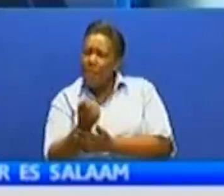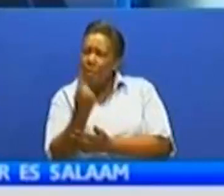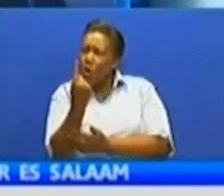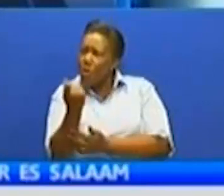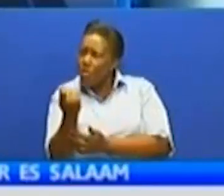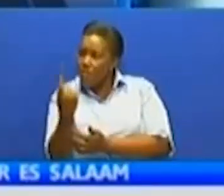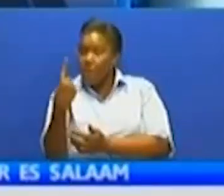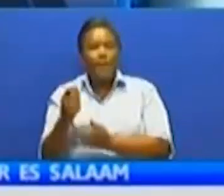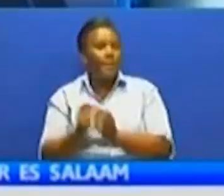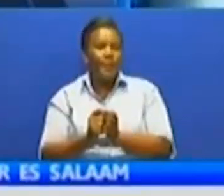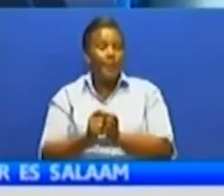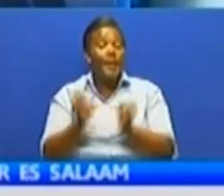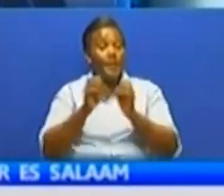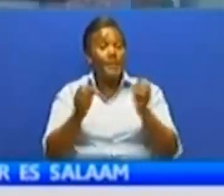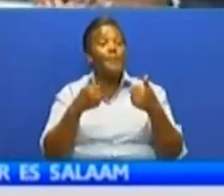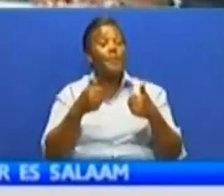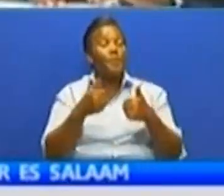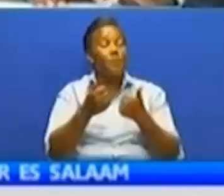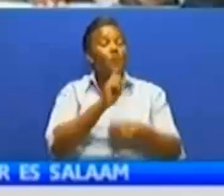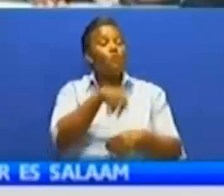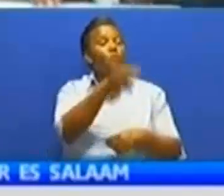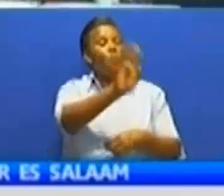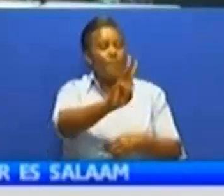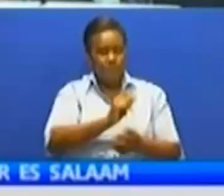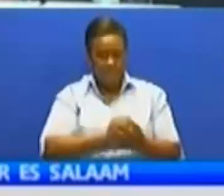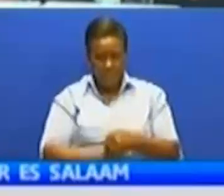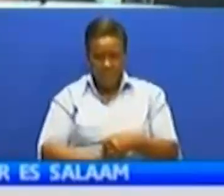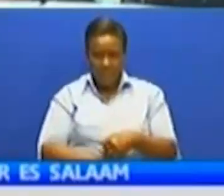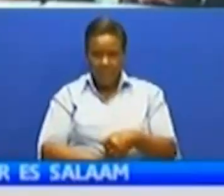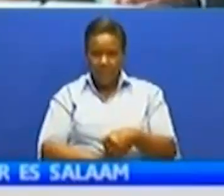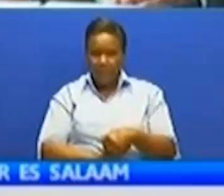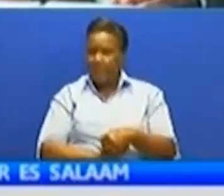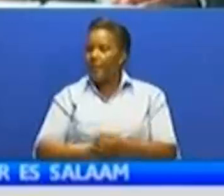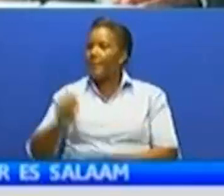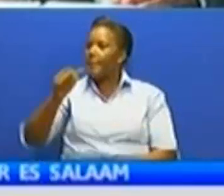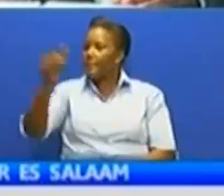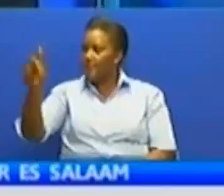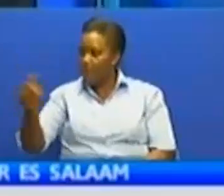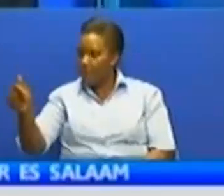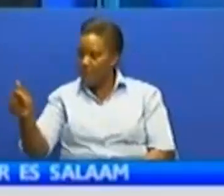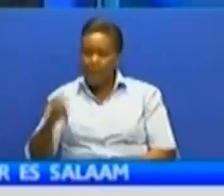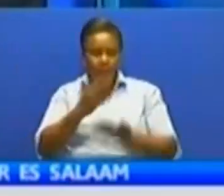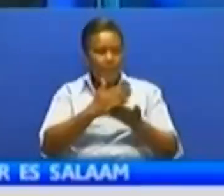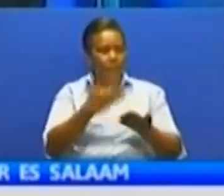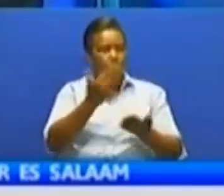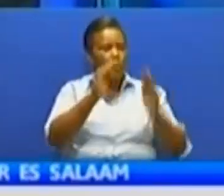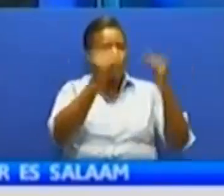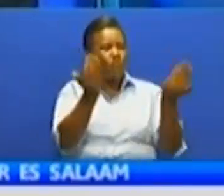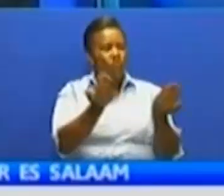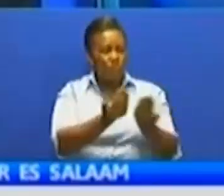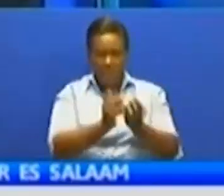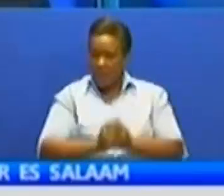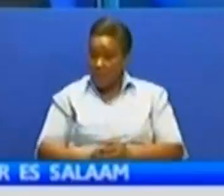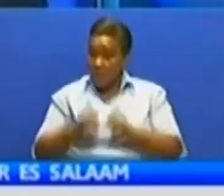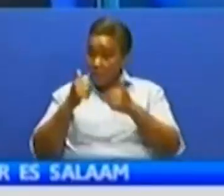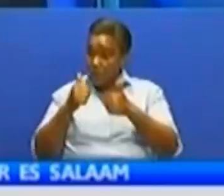pako visitokee. Aha. Sasa kwa Tanzania pengine na maeneo mengine duniani, hii leo tutarajie kupatwa